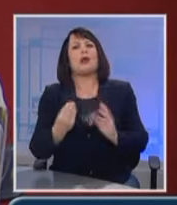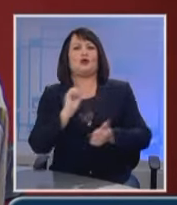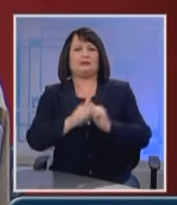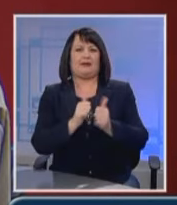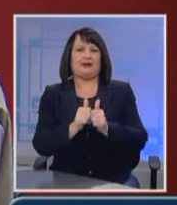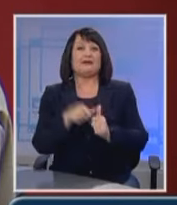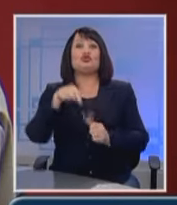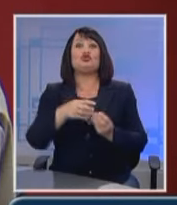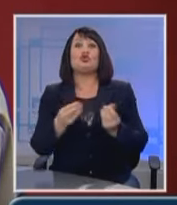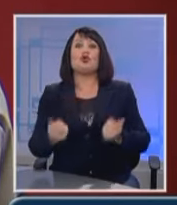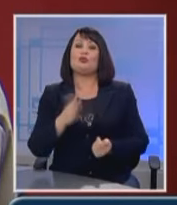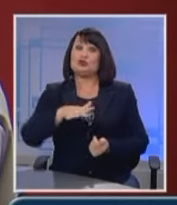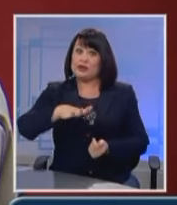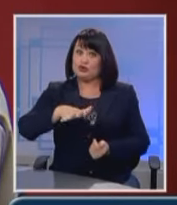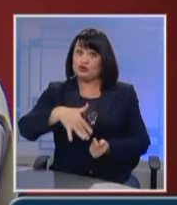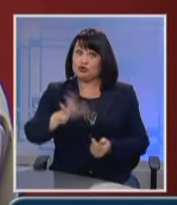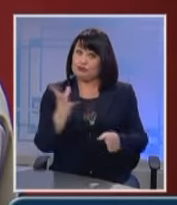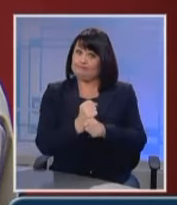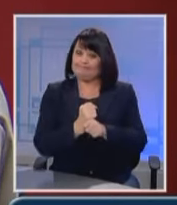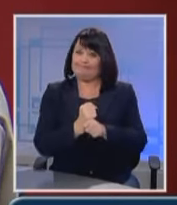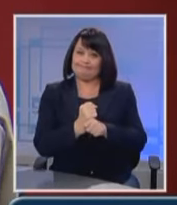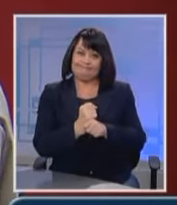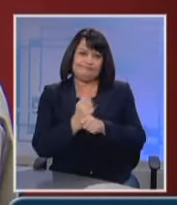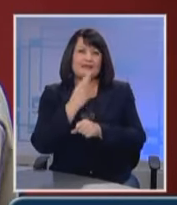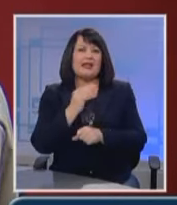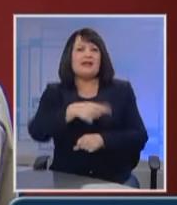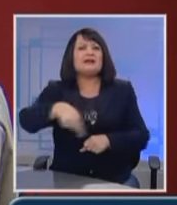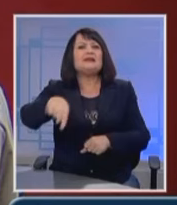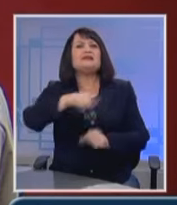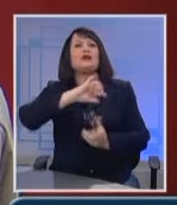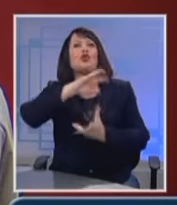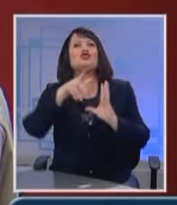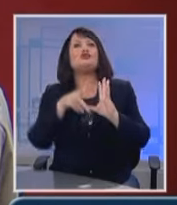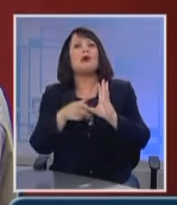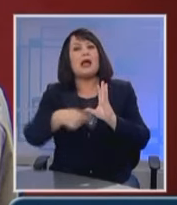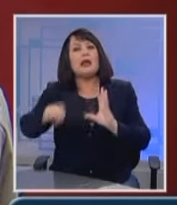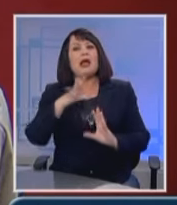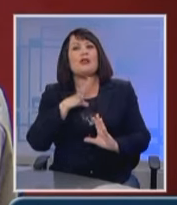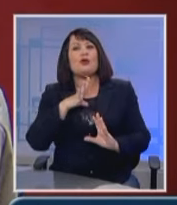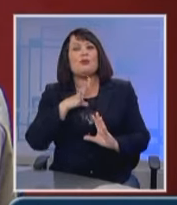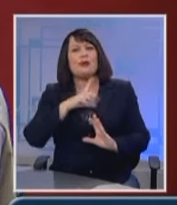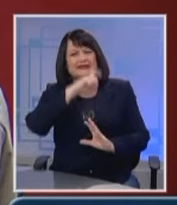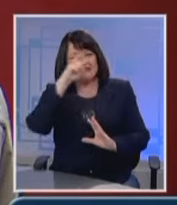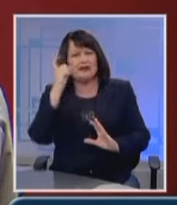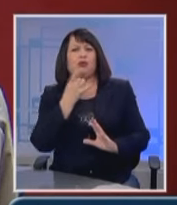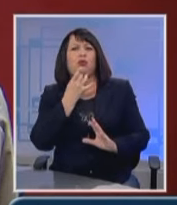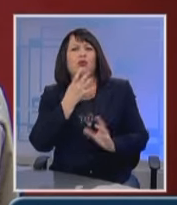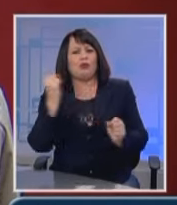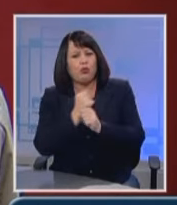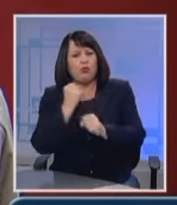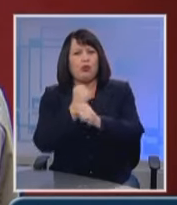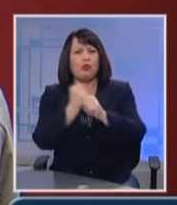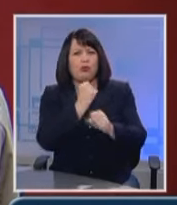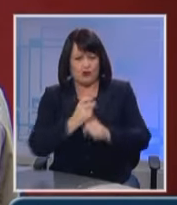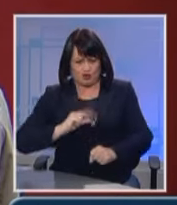έτσι και όμως θα έχεις τη πιθανότητα νίκης ενάντια σε αντιπάλους από όλο τον κόσμο που δουλεύουν εξίσου σκληρά για να κερδίσουν